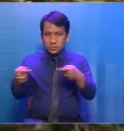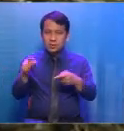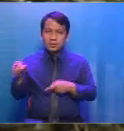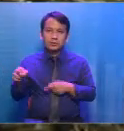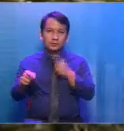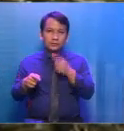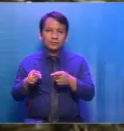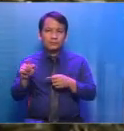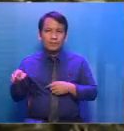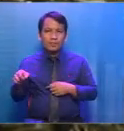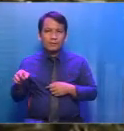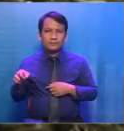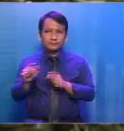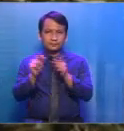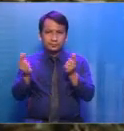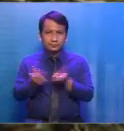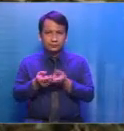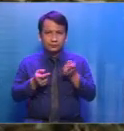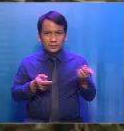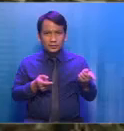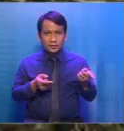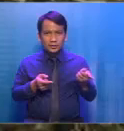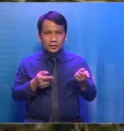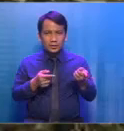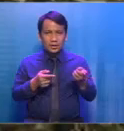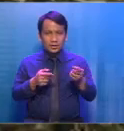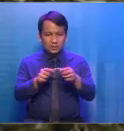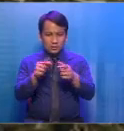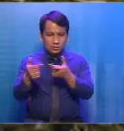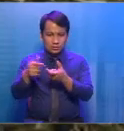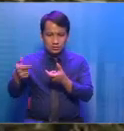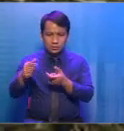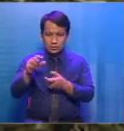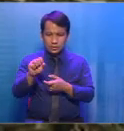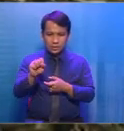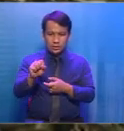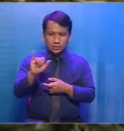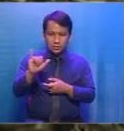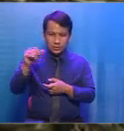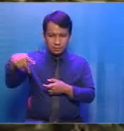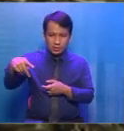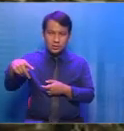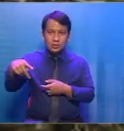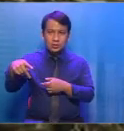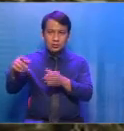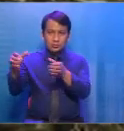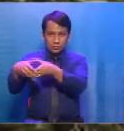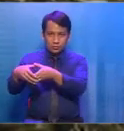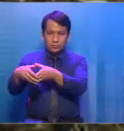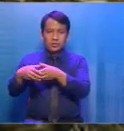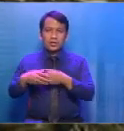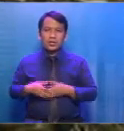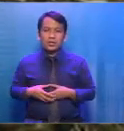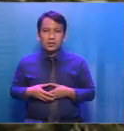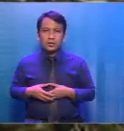yung grupo ng SYP platoon